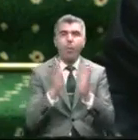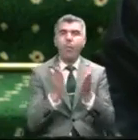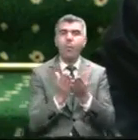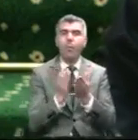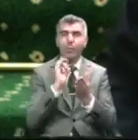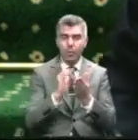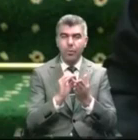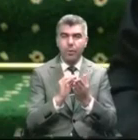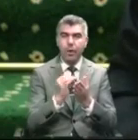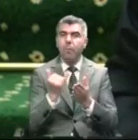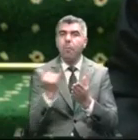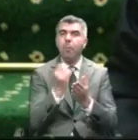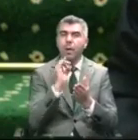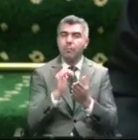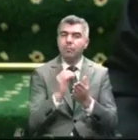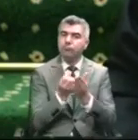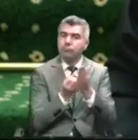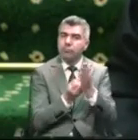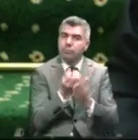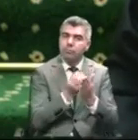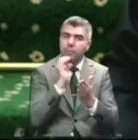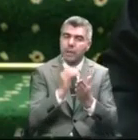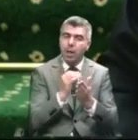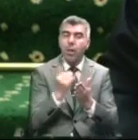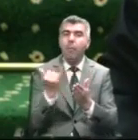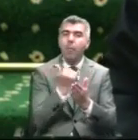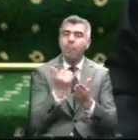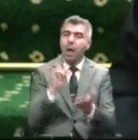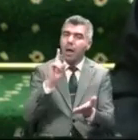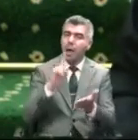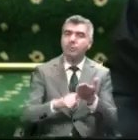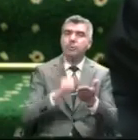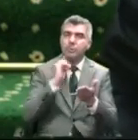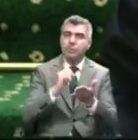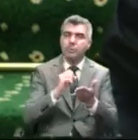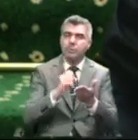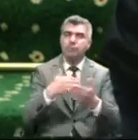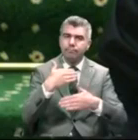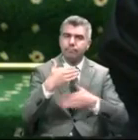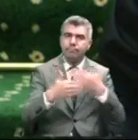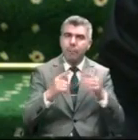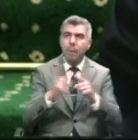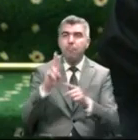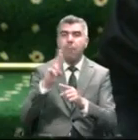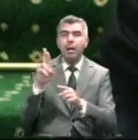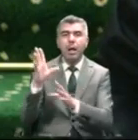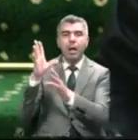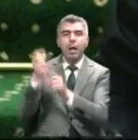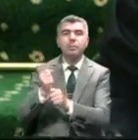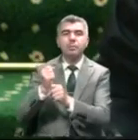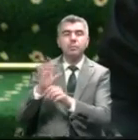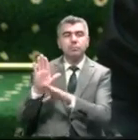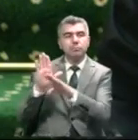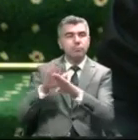من لدنكم نقطه ايجابيه تباعا للتوجهات الساميه لجلاله الملك